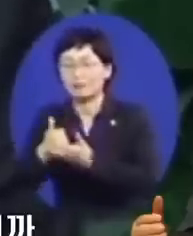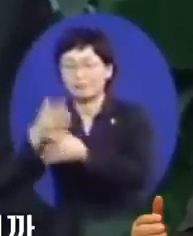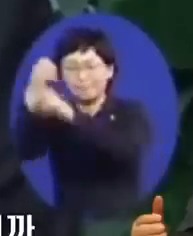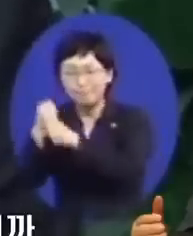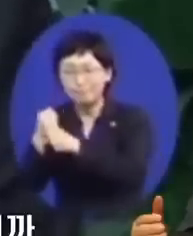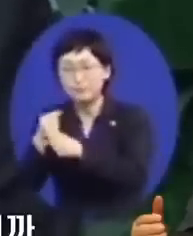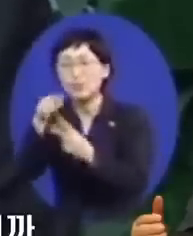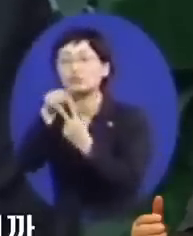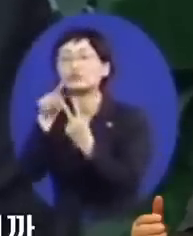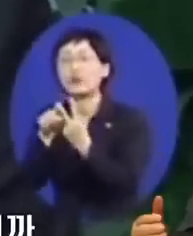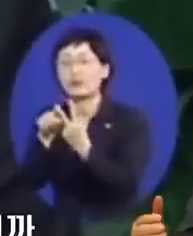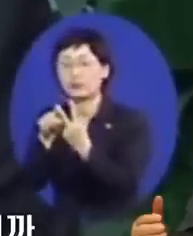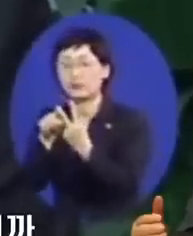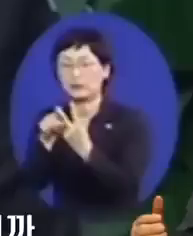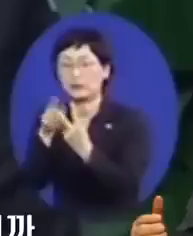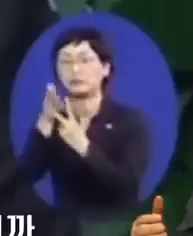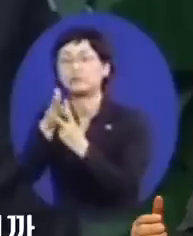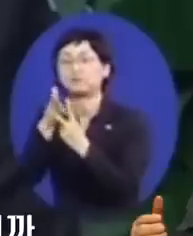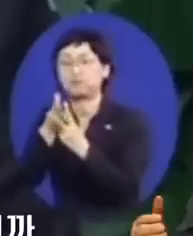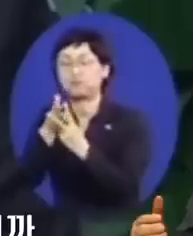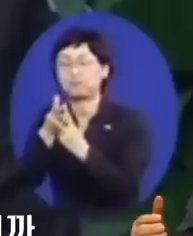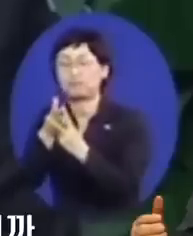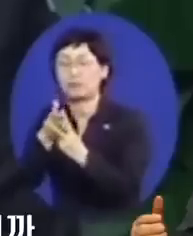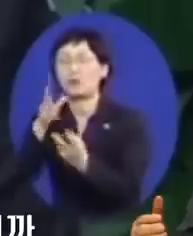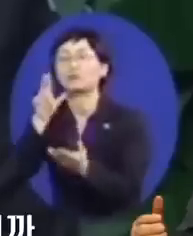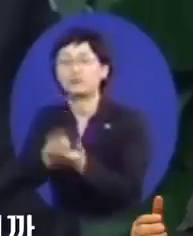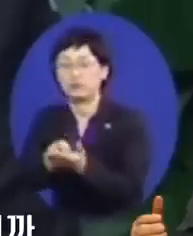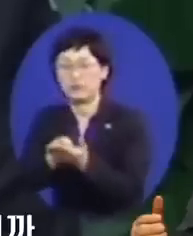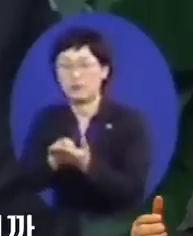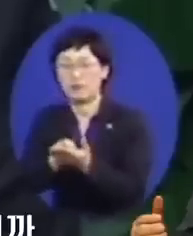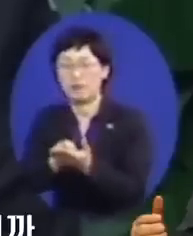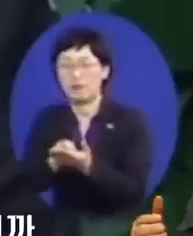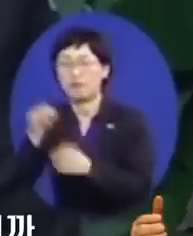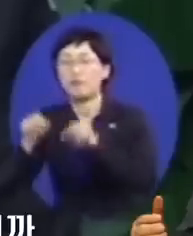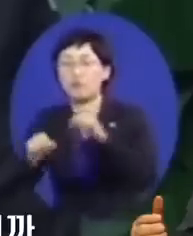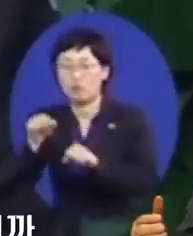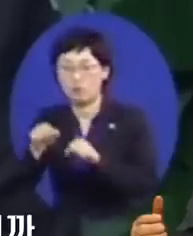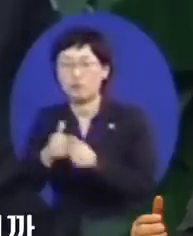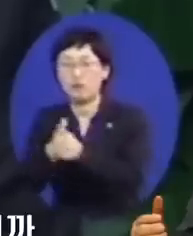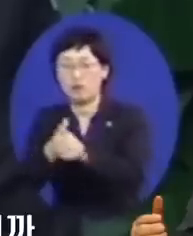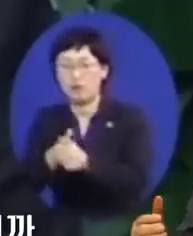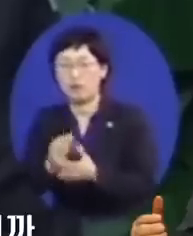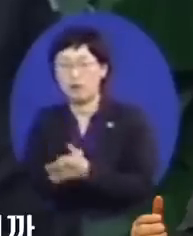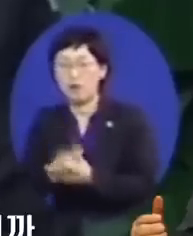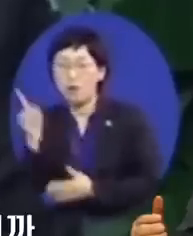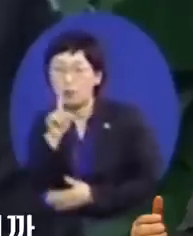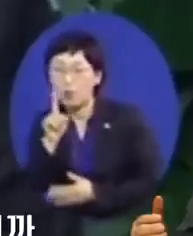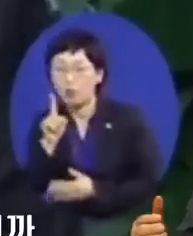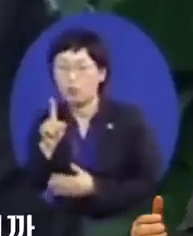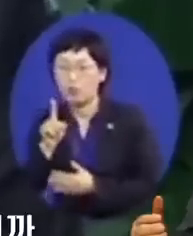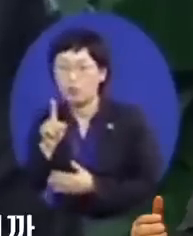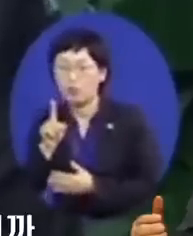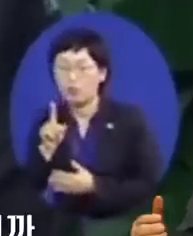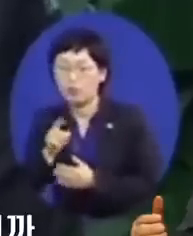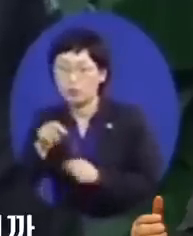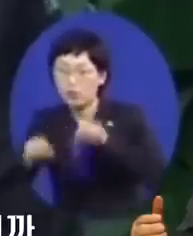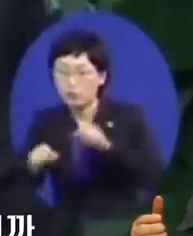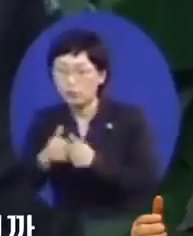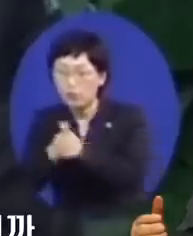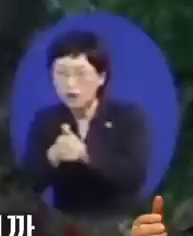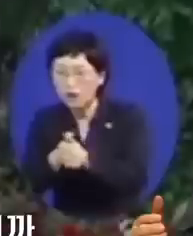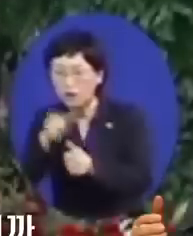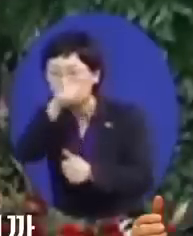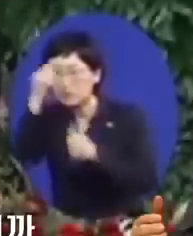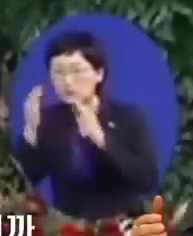이 두 가지 태도밖에 문제에 대한 태도가 없습니다. 어떠한 태도를 취해야 우리가 인생을 살아갈